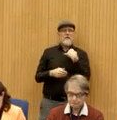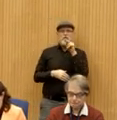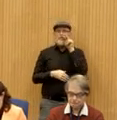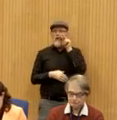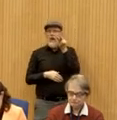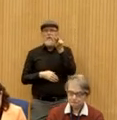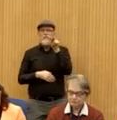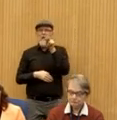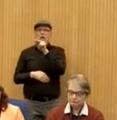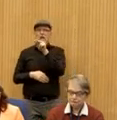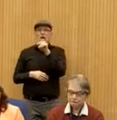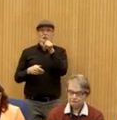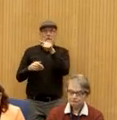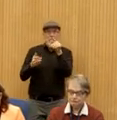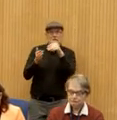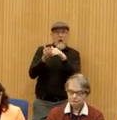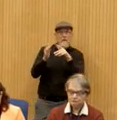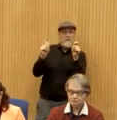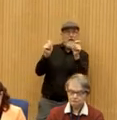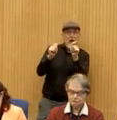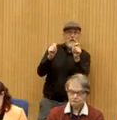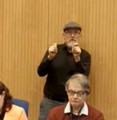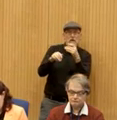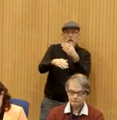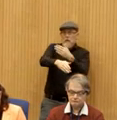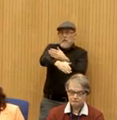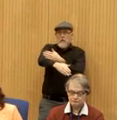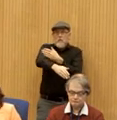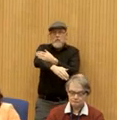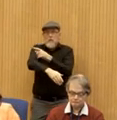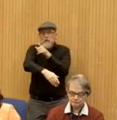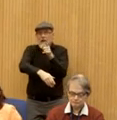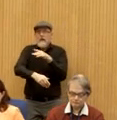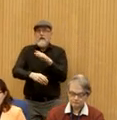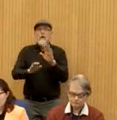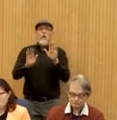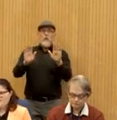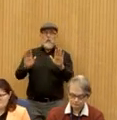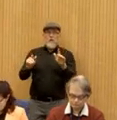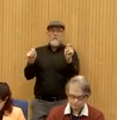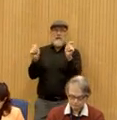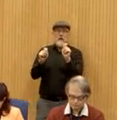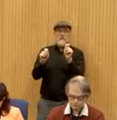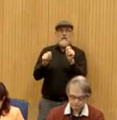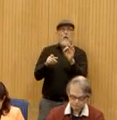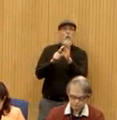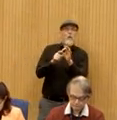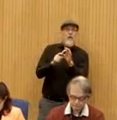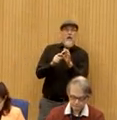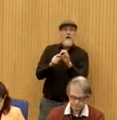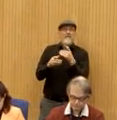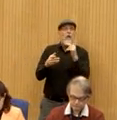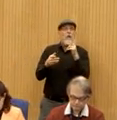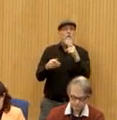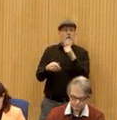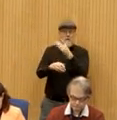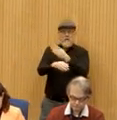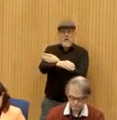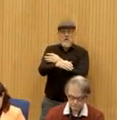damit sie konzentriert sind und gut mitmachen. Ich nutze viele